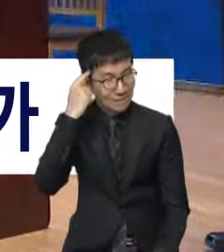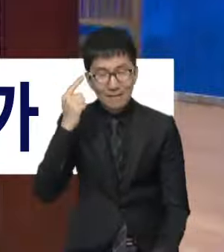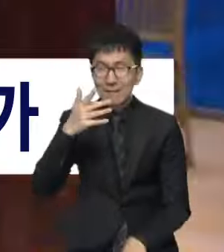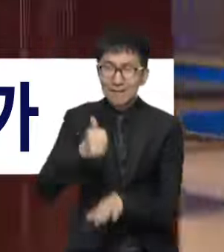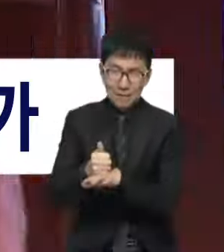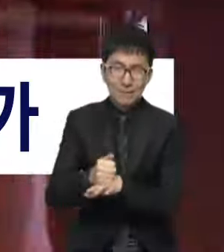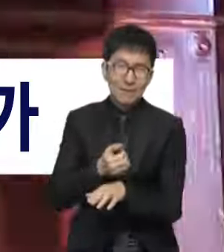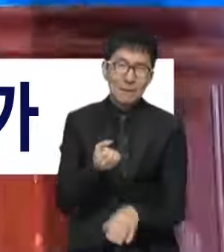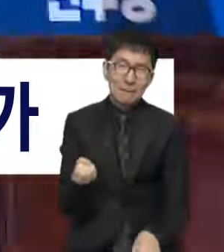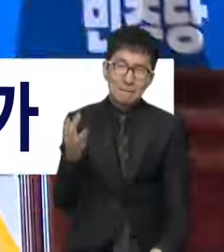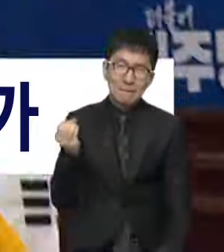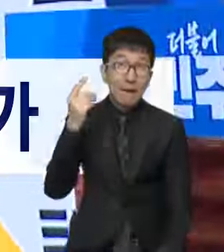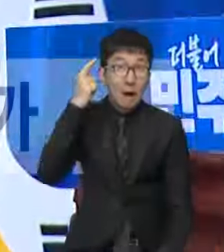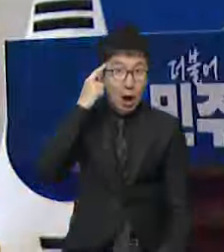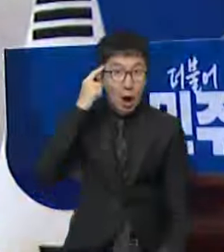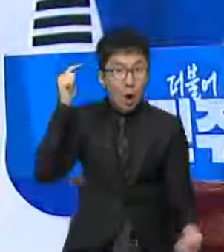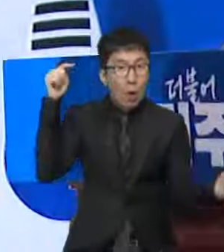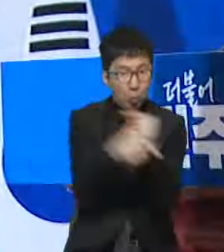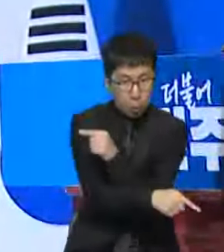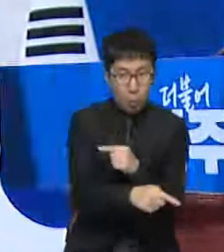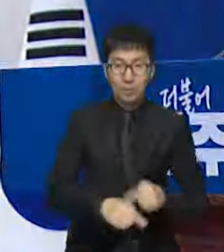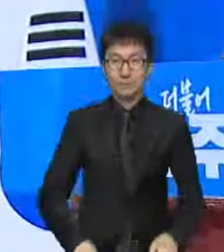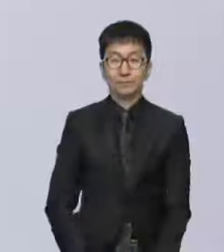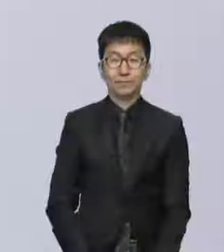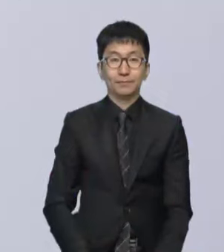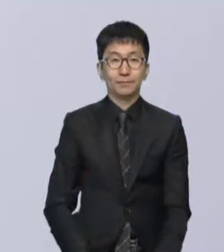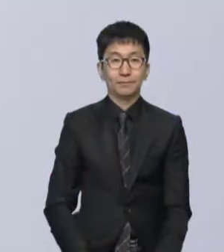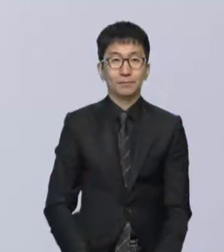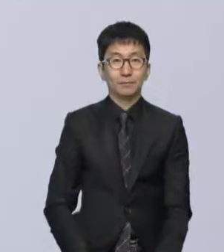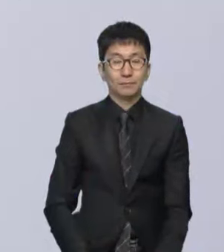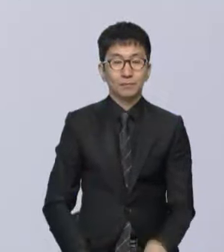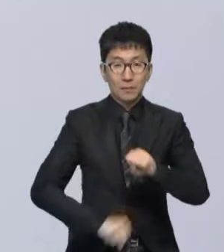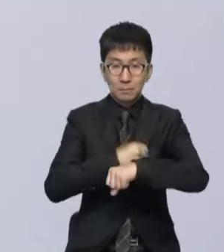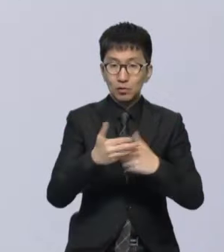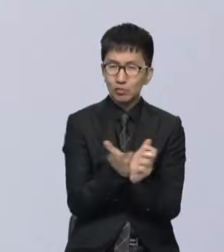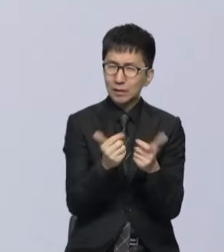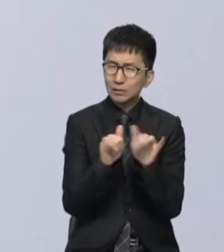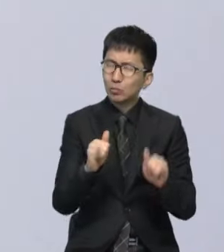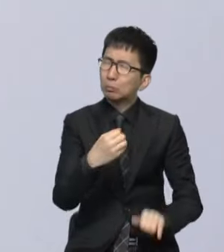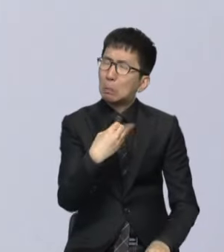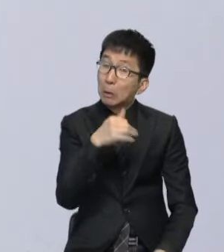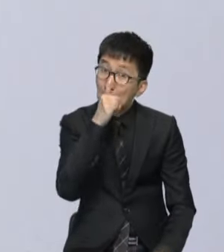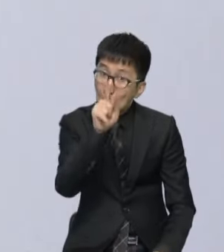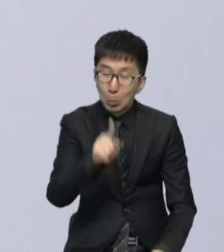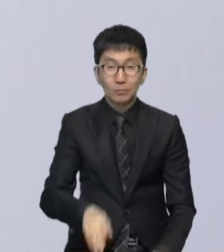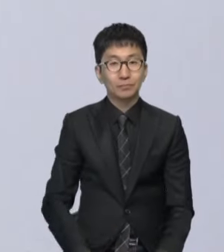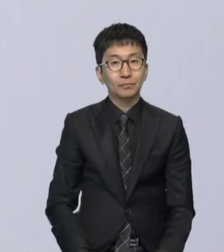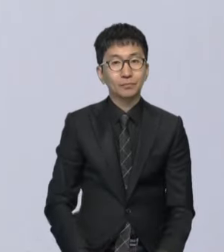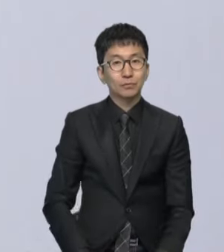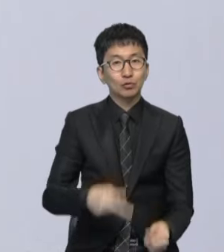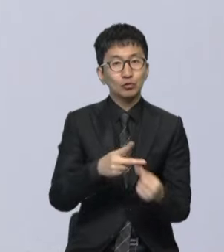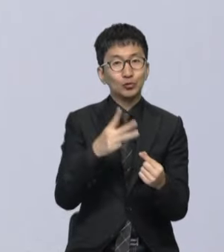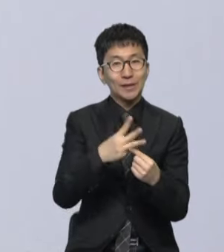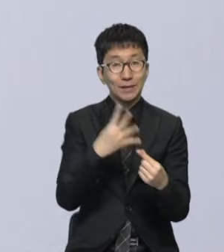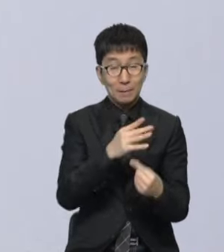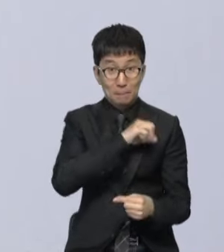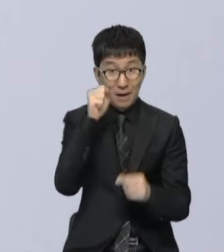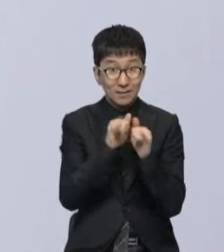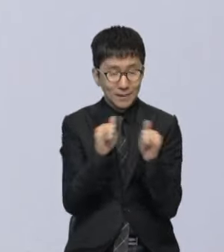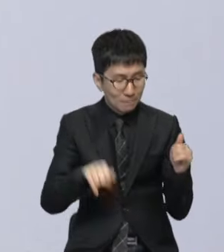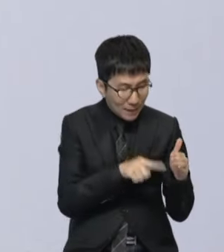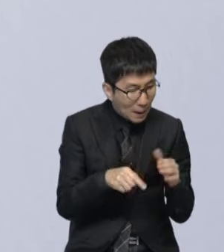유리할 거란 예상이 빗나갔기 때문입니다. 민주당 한 의원은 중진 사이에서 강하게 싸울 땐 싸우고